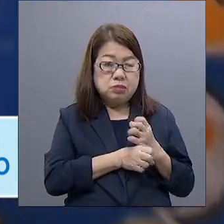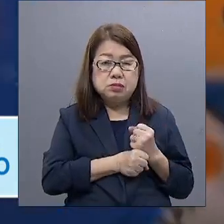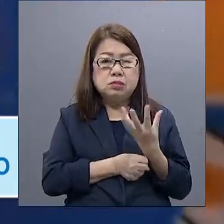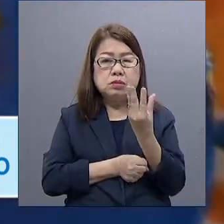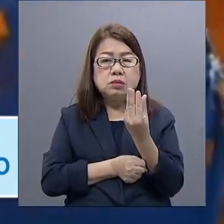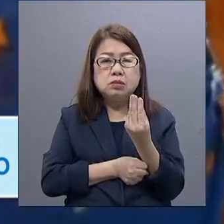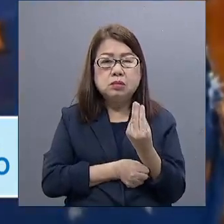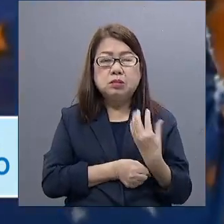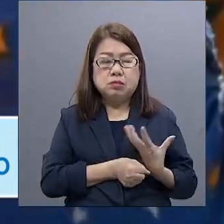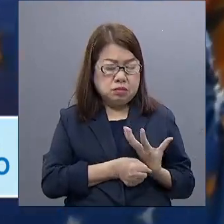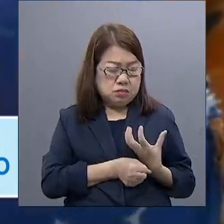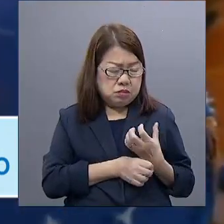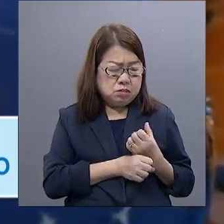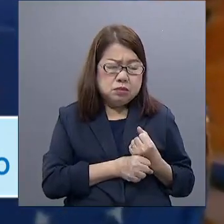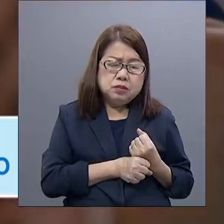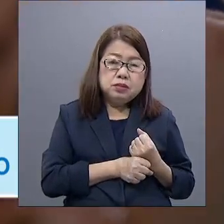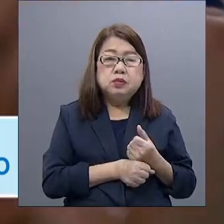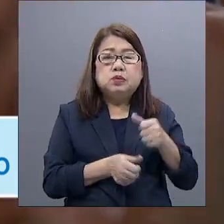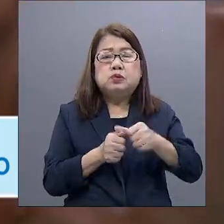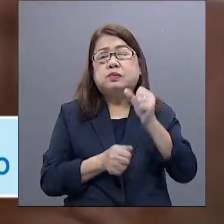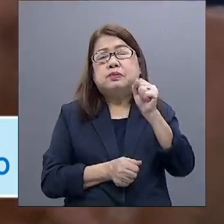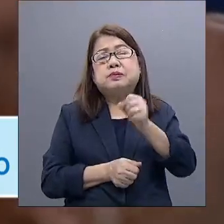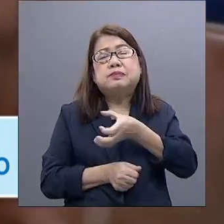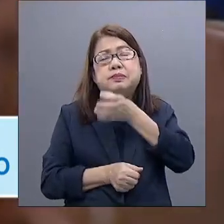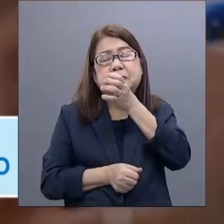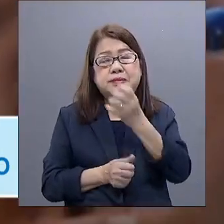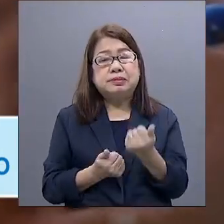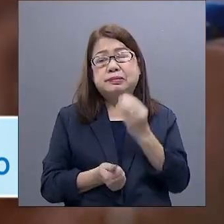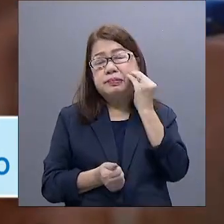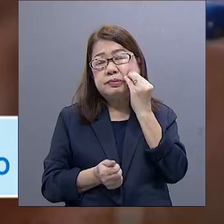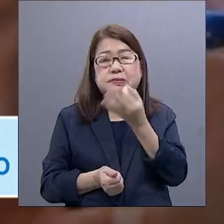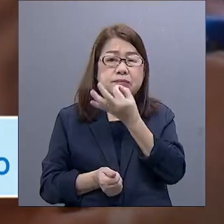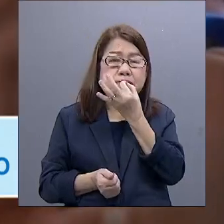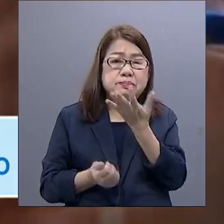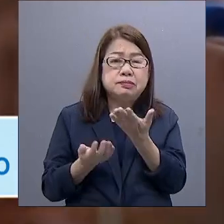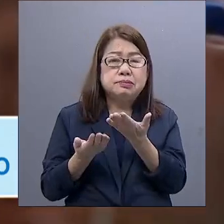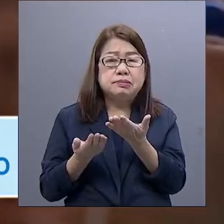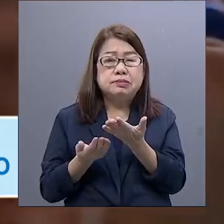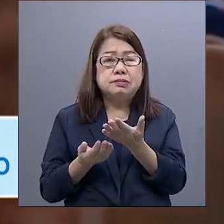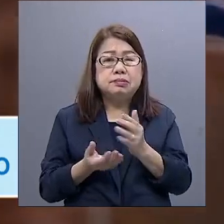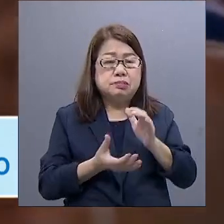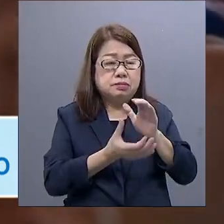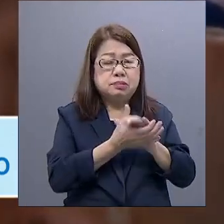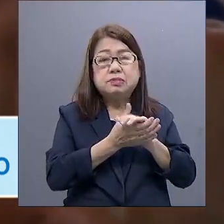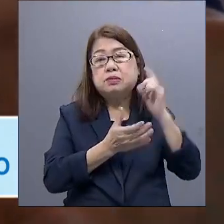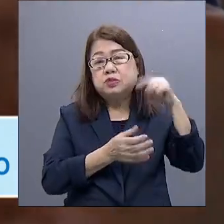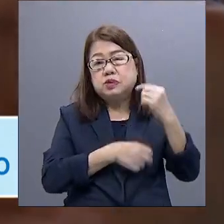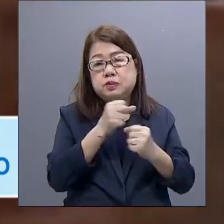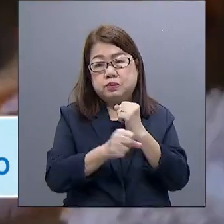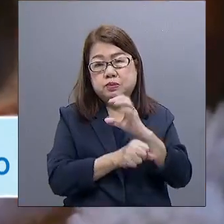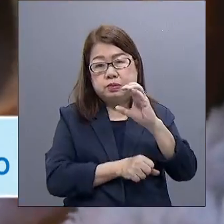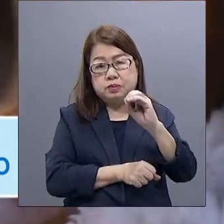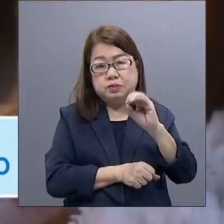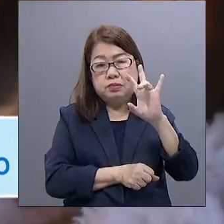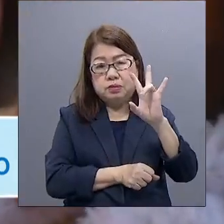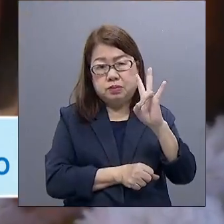ายเป็นครอบครัวที่ไม่มีอาชีพไม่มีรายได้ต้องช่กกพรรยาไว้ 57 ปีคอยทำแพลดูแล